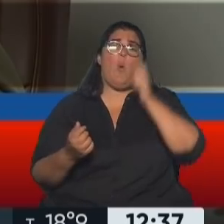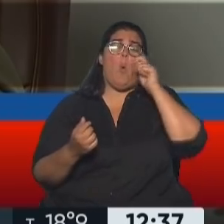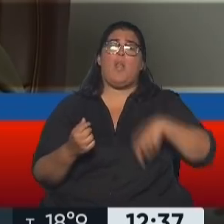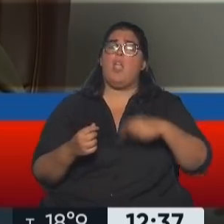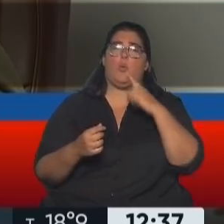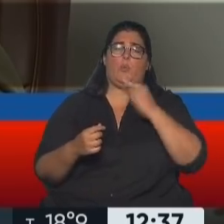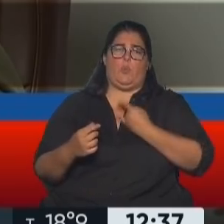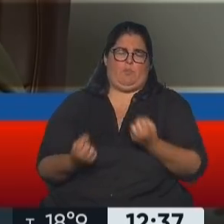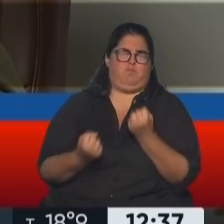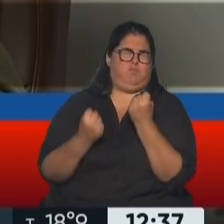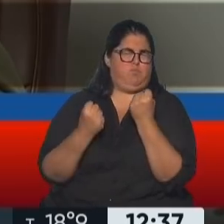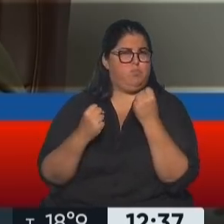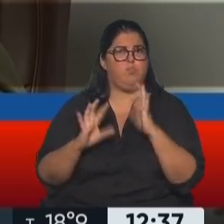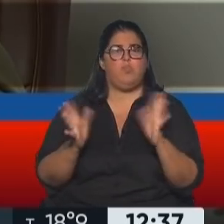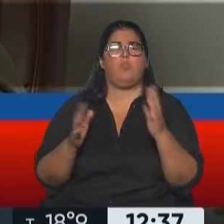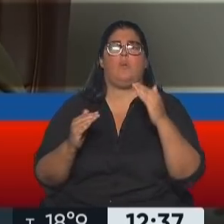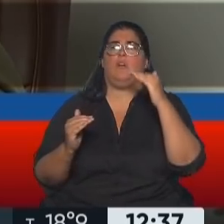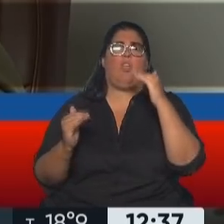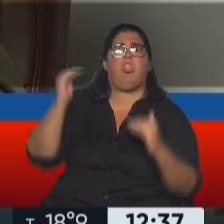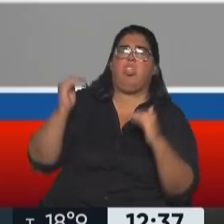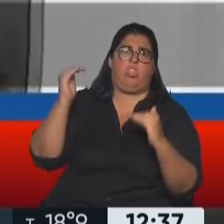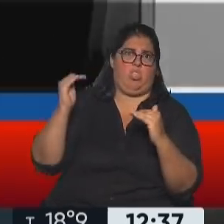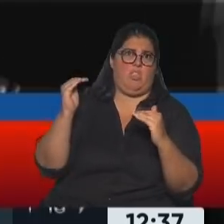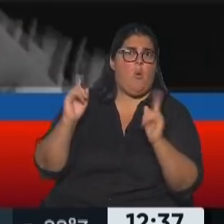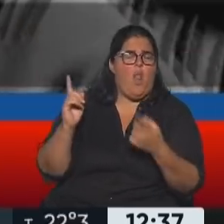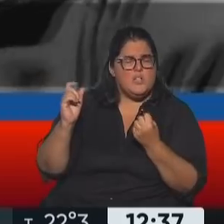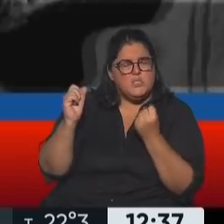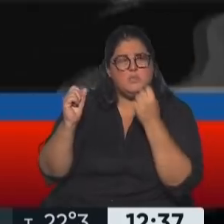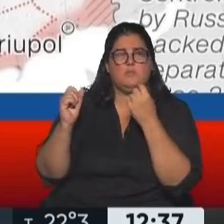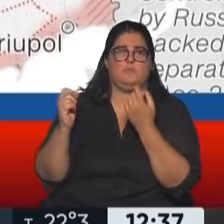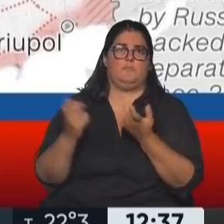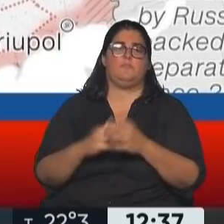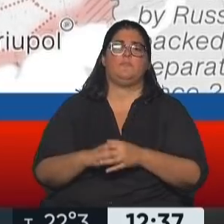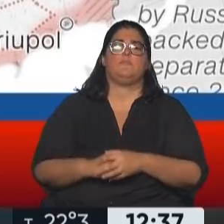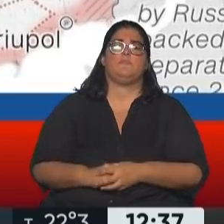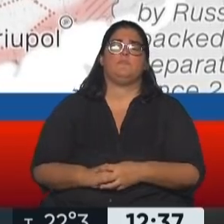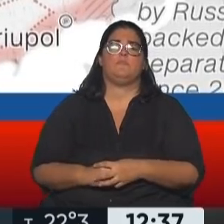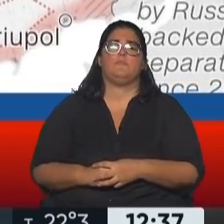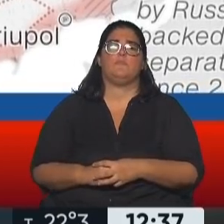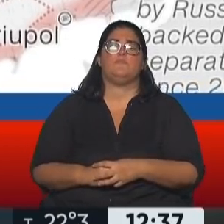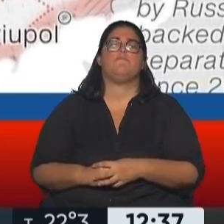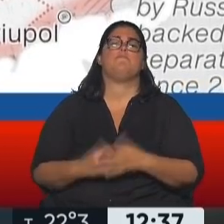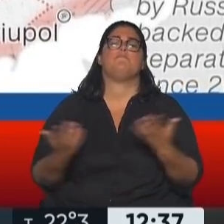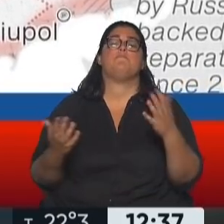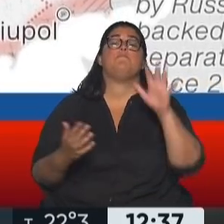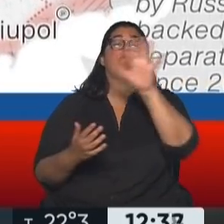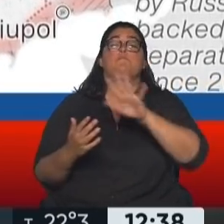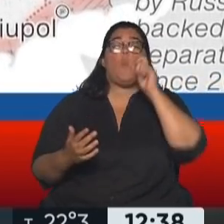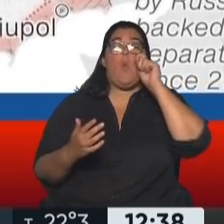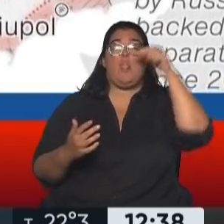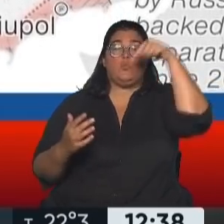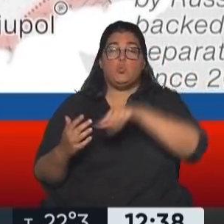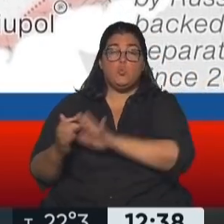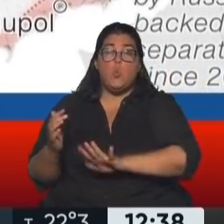у нерівних умовах, і я вже місяць повторюю одне те й саме. Solo en el sur, las fuerzas